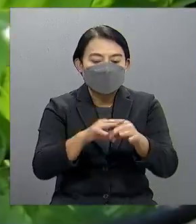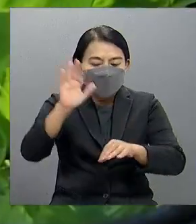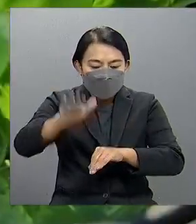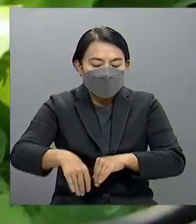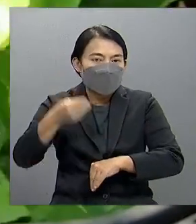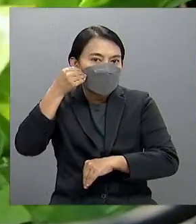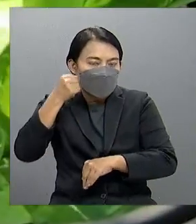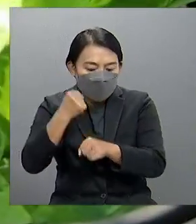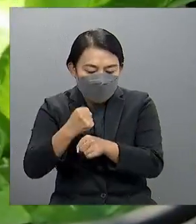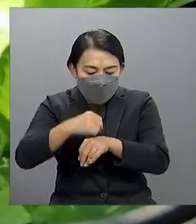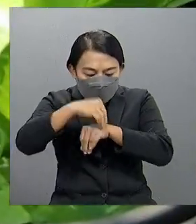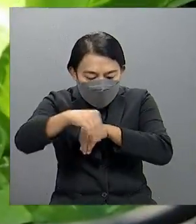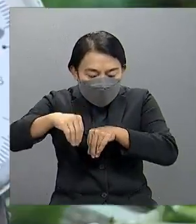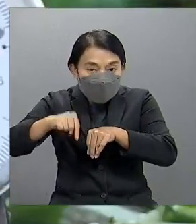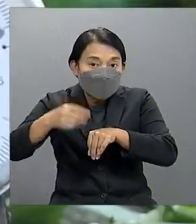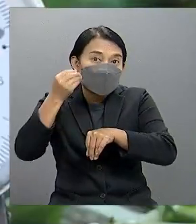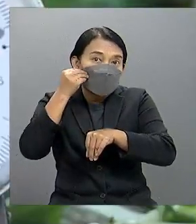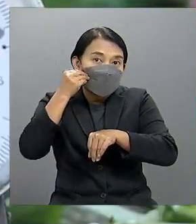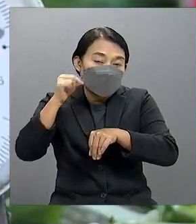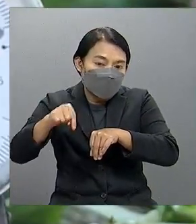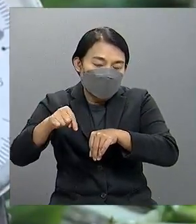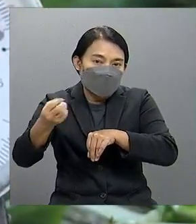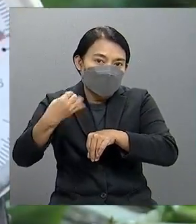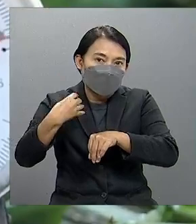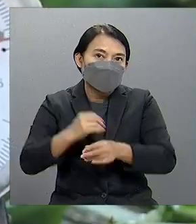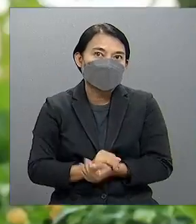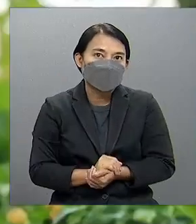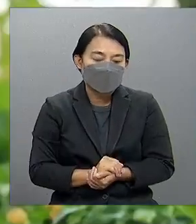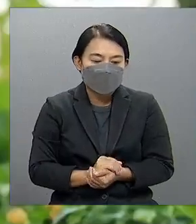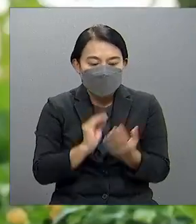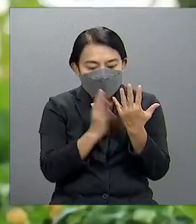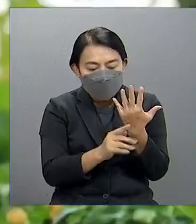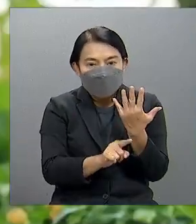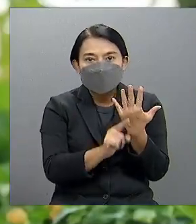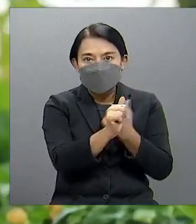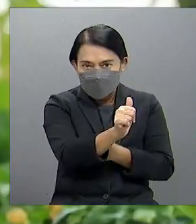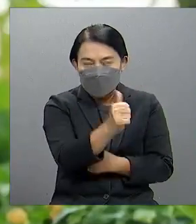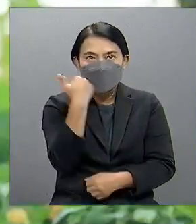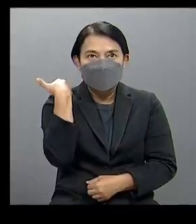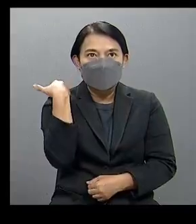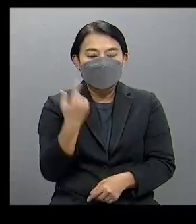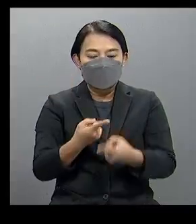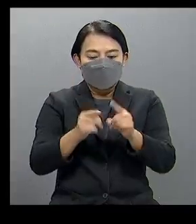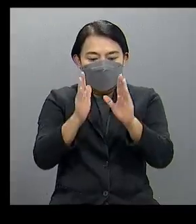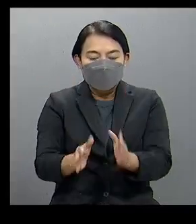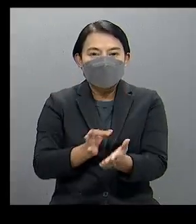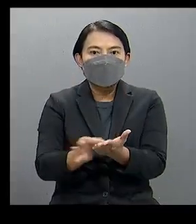วหลบ้านกบอกวาฉัมพัทดี แต่ฉันไม่มีคนซื้อขายไม่ได้